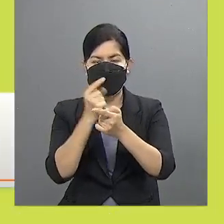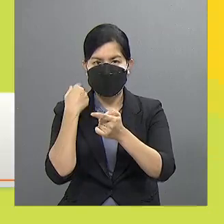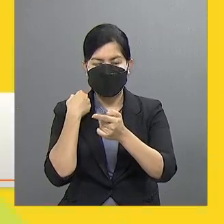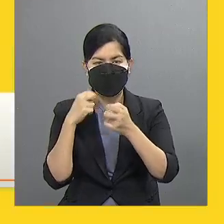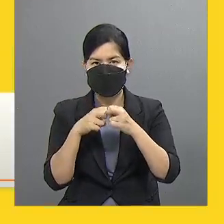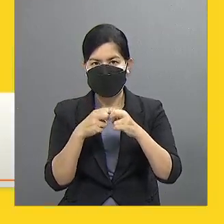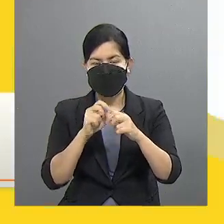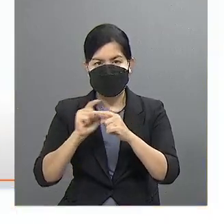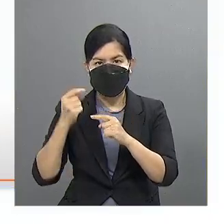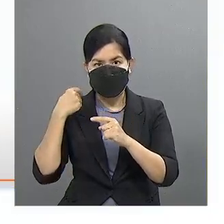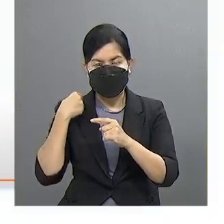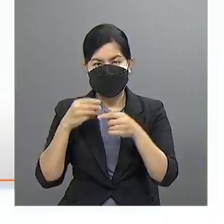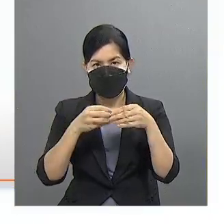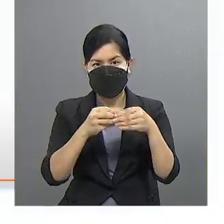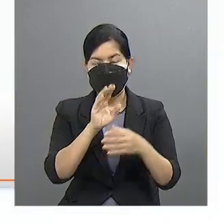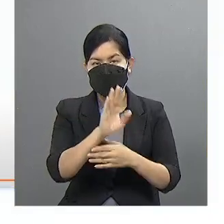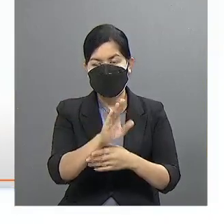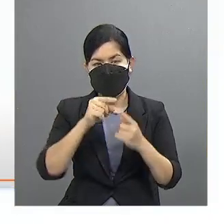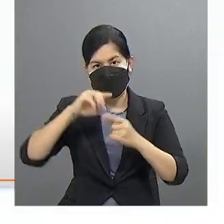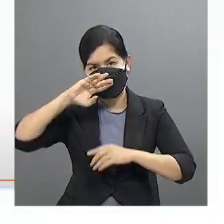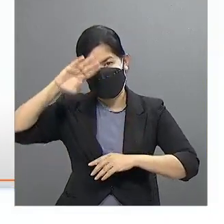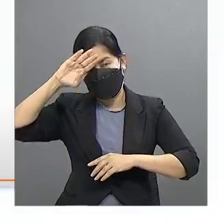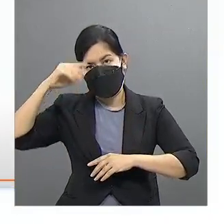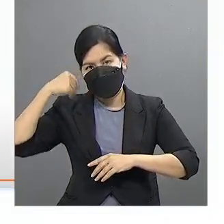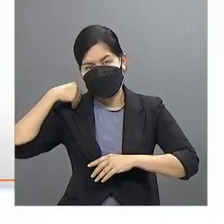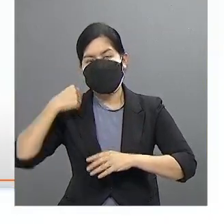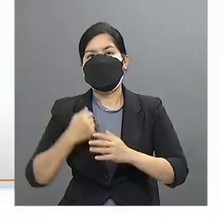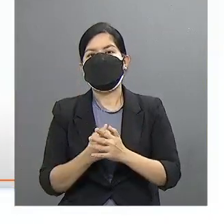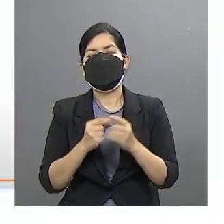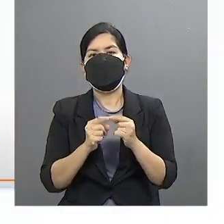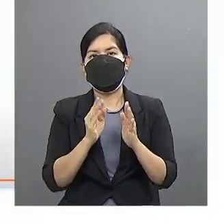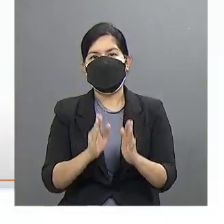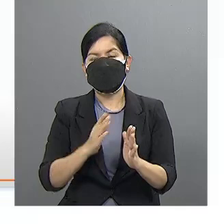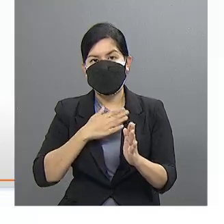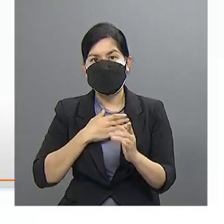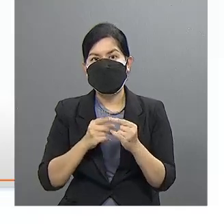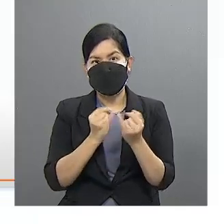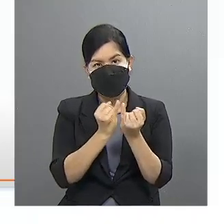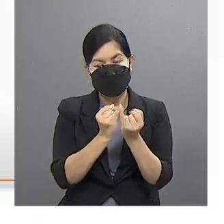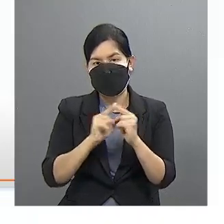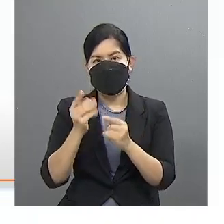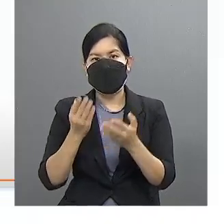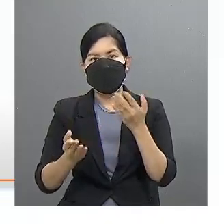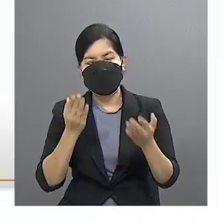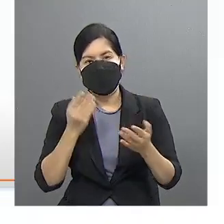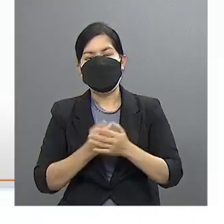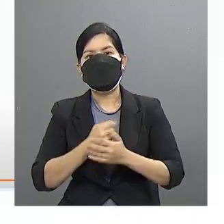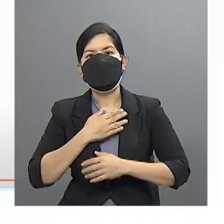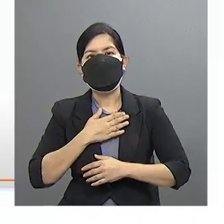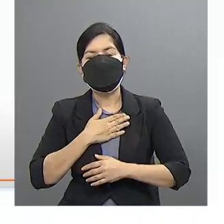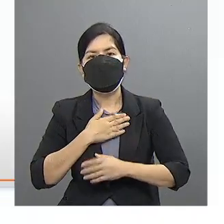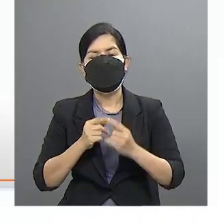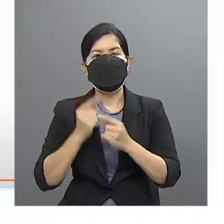คซึมเศร้าบางเคสที่เขามาปรึกษารวมถึงบางคนก็เป็นคนใกล้ตัวอย่างนี้นะครับ ค ือผมก็เคยมีการแบบเหมือน